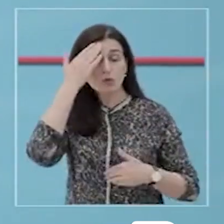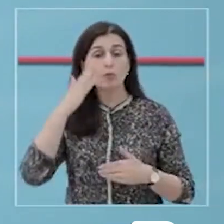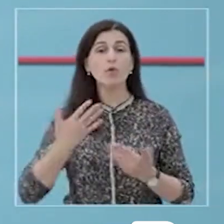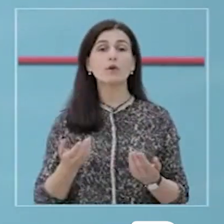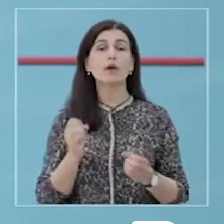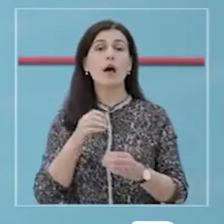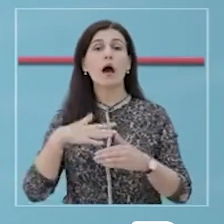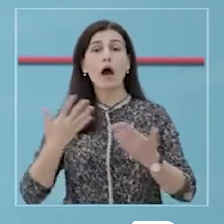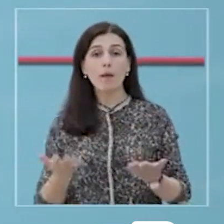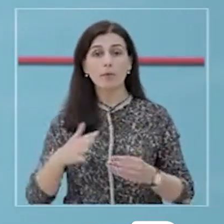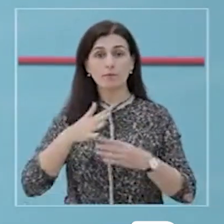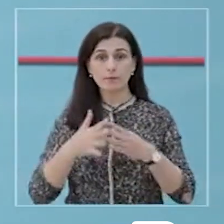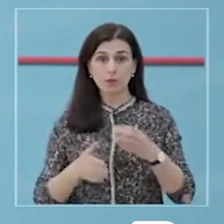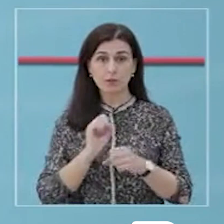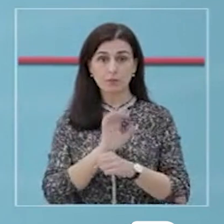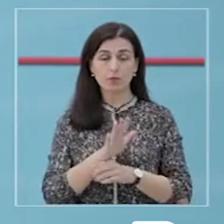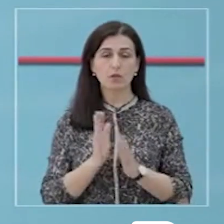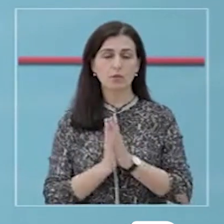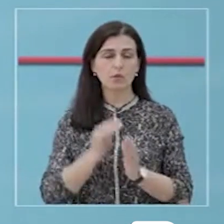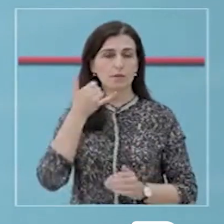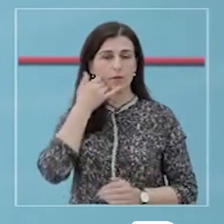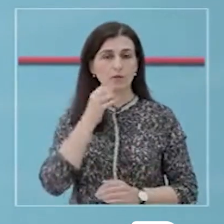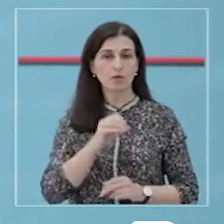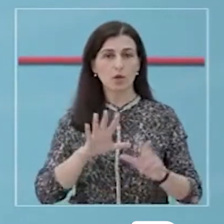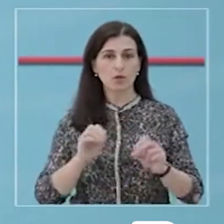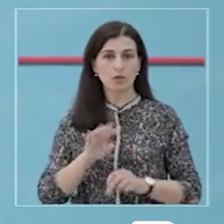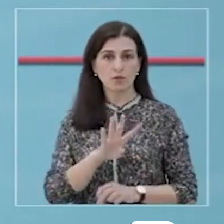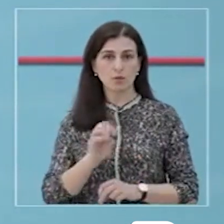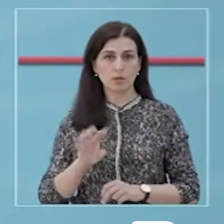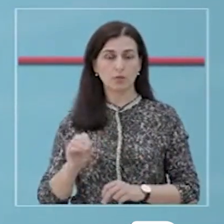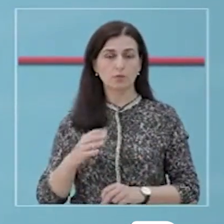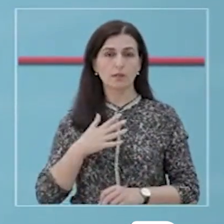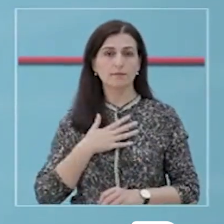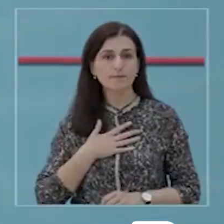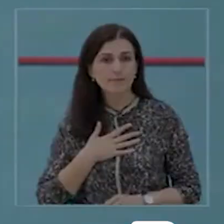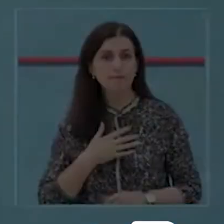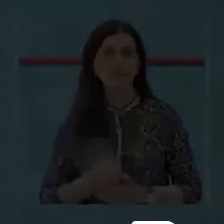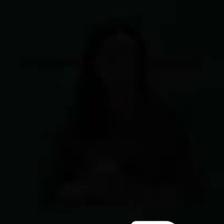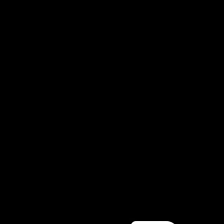psikologjik, ju lutem telefononi numrin e gjelbër 0800 20 20. Faleminderit.